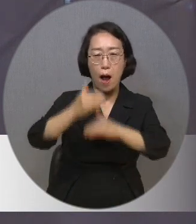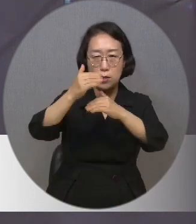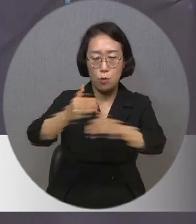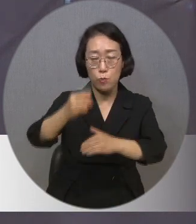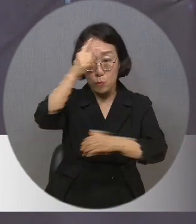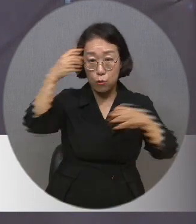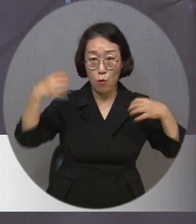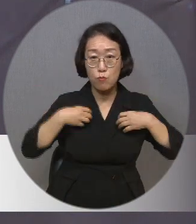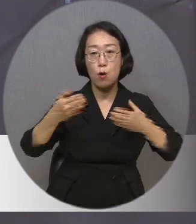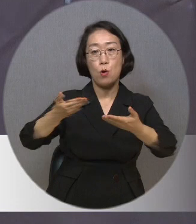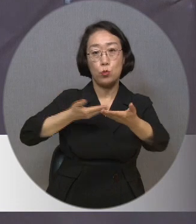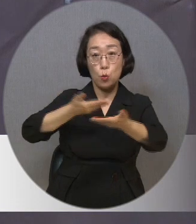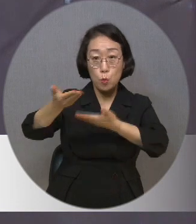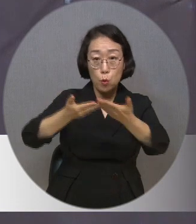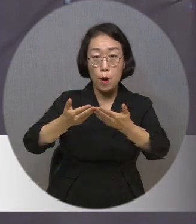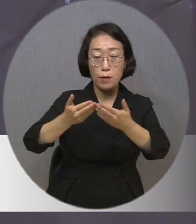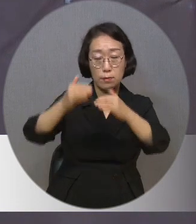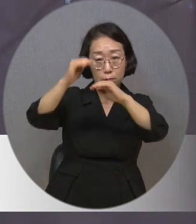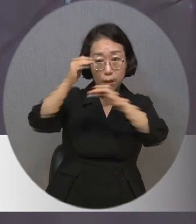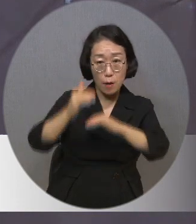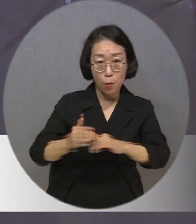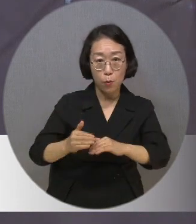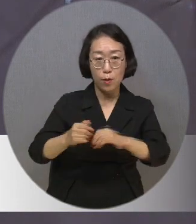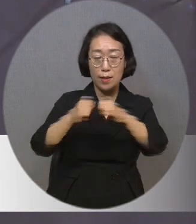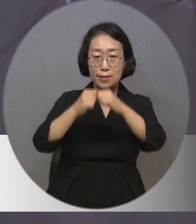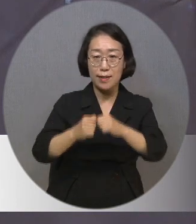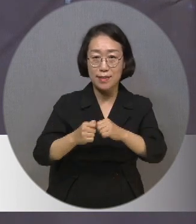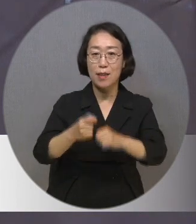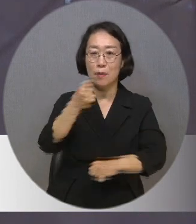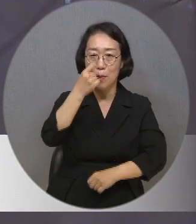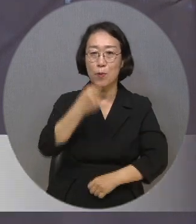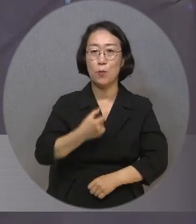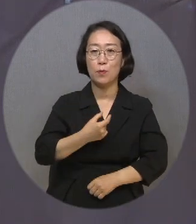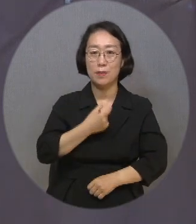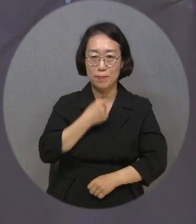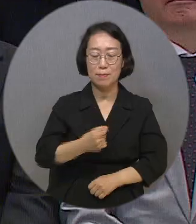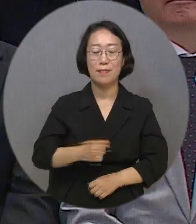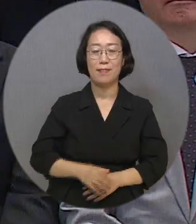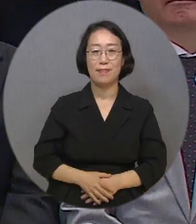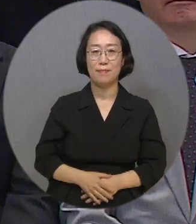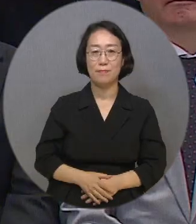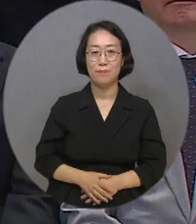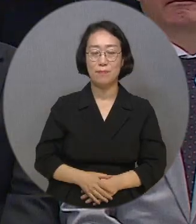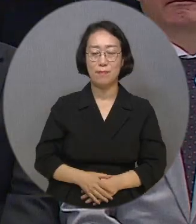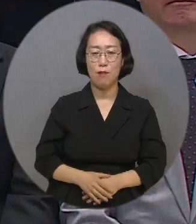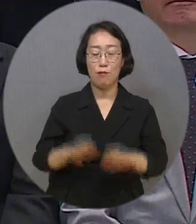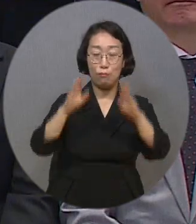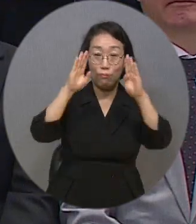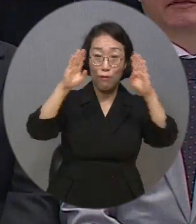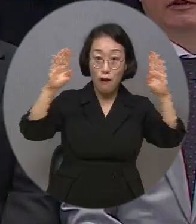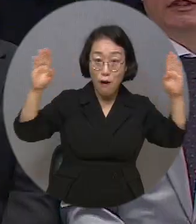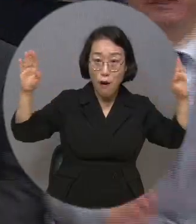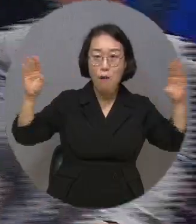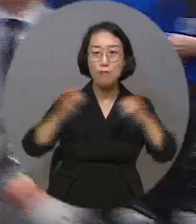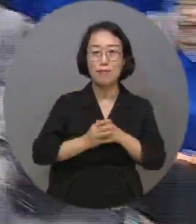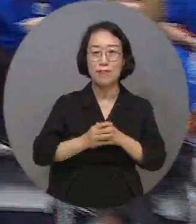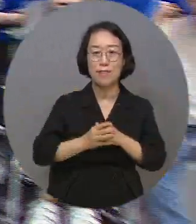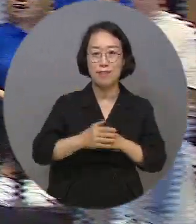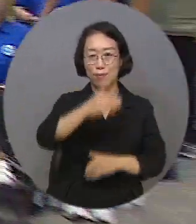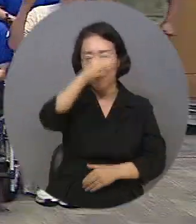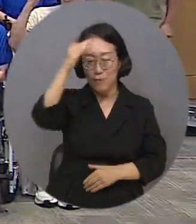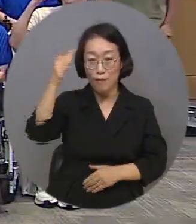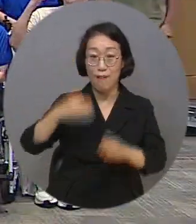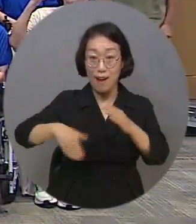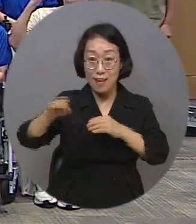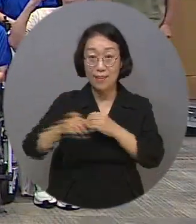거버넌스적으로 소통하는 과정, 네, 이런 부분들을 많이 보고 배우고 오고 싶습니다. 더 넓은 세상에 도전하는 청년들의